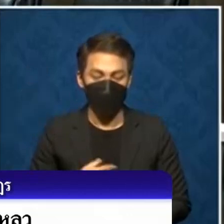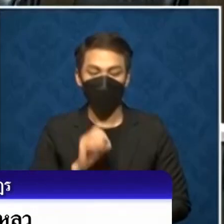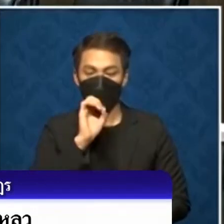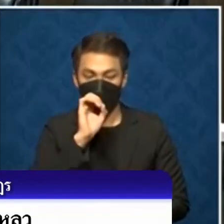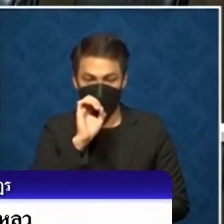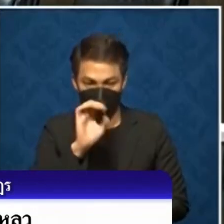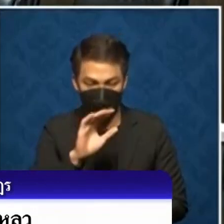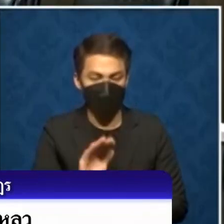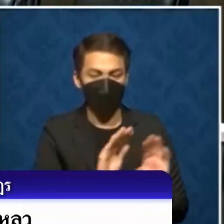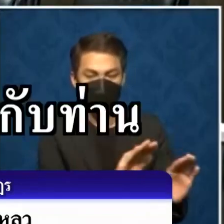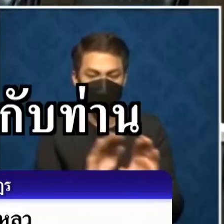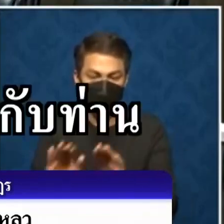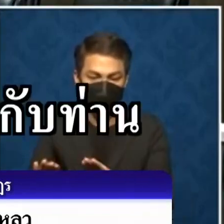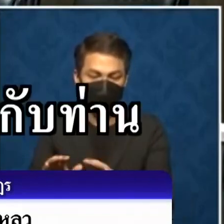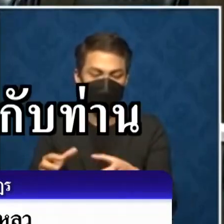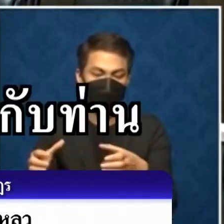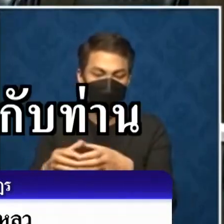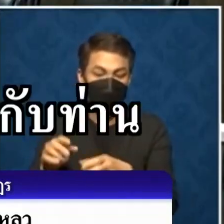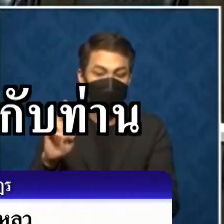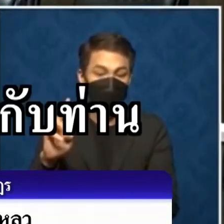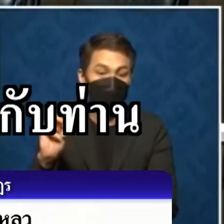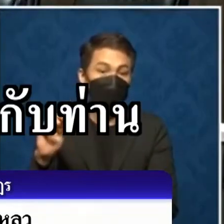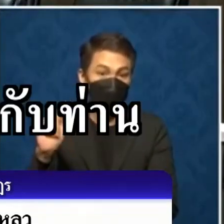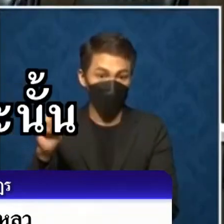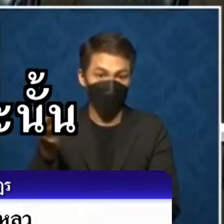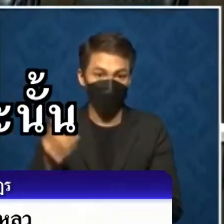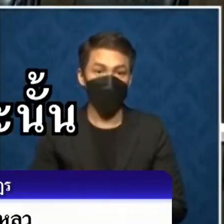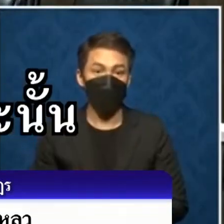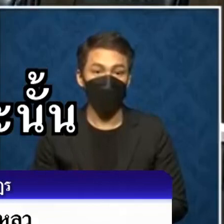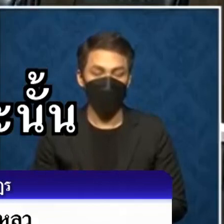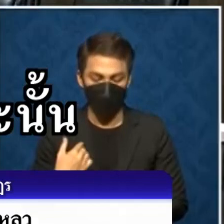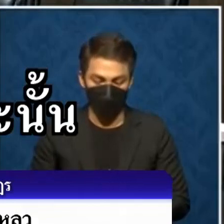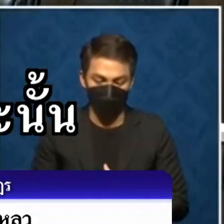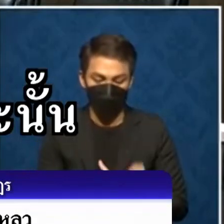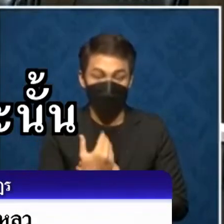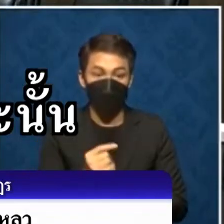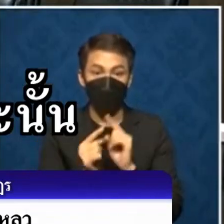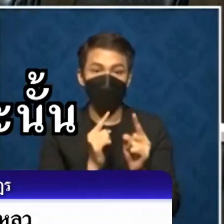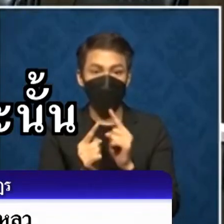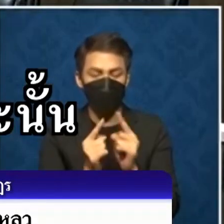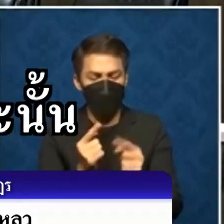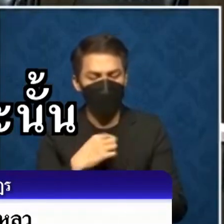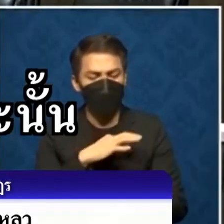านนายกตีท่านเข้าใจครับผมได้มีโอกาสได้สัมผัสพูดคุยกับท่านผมรู้สึก